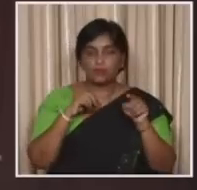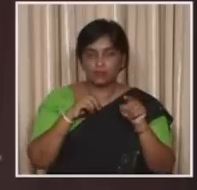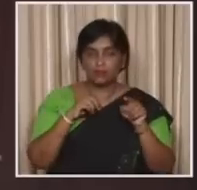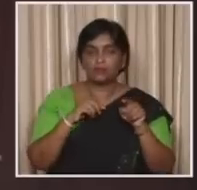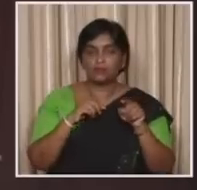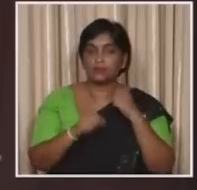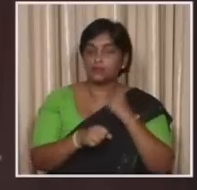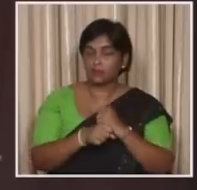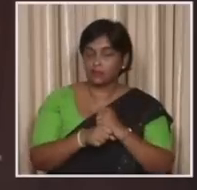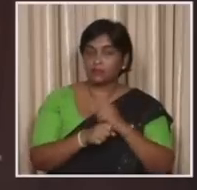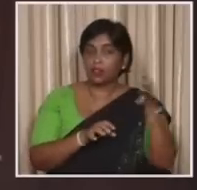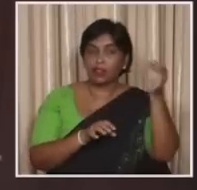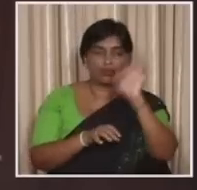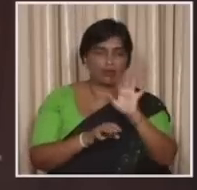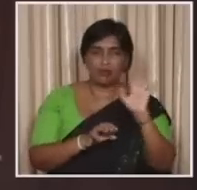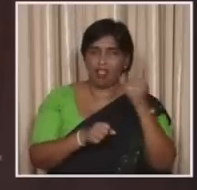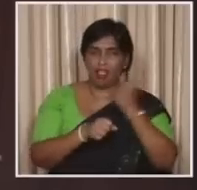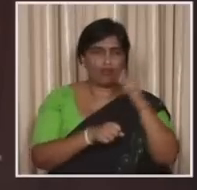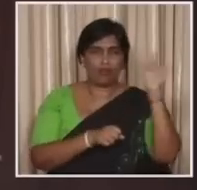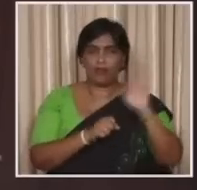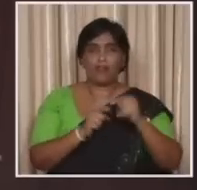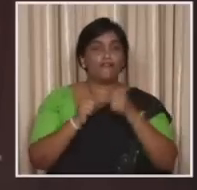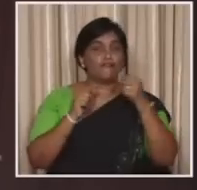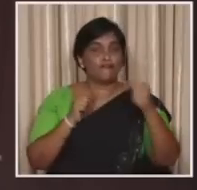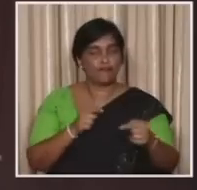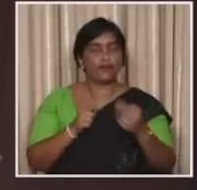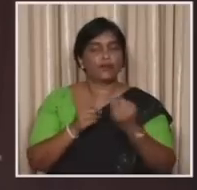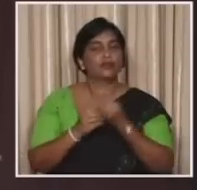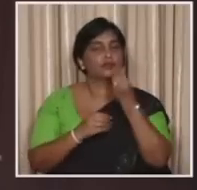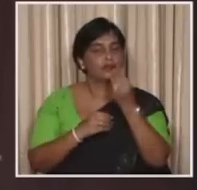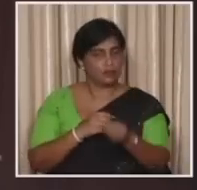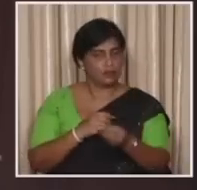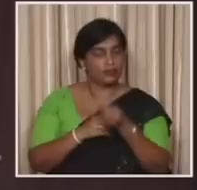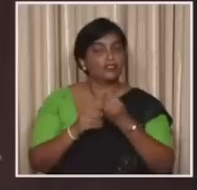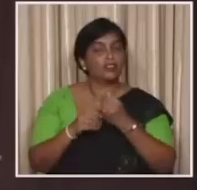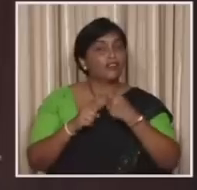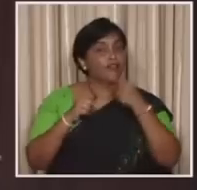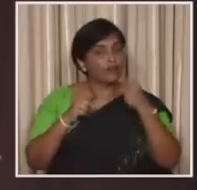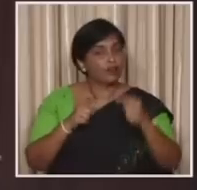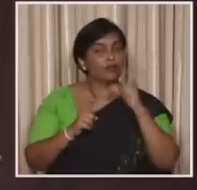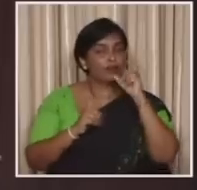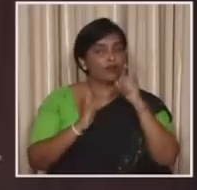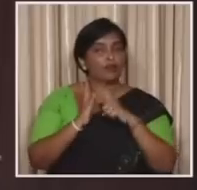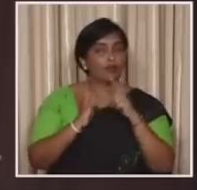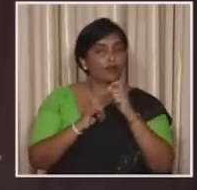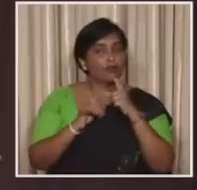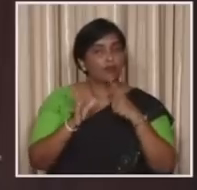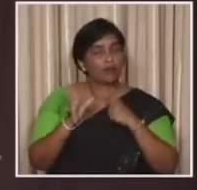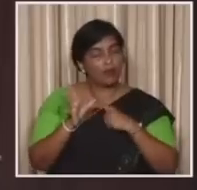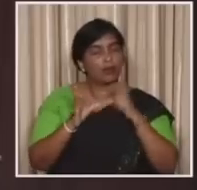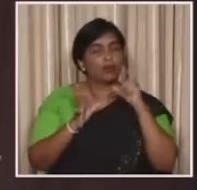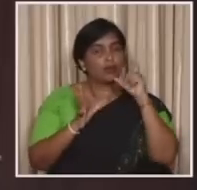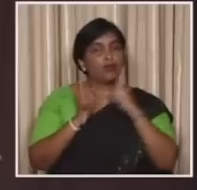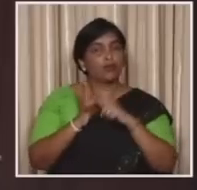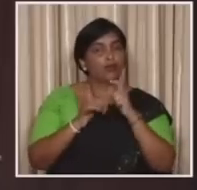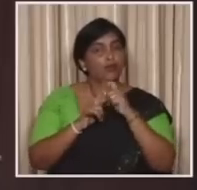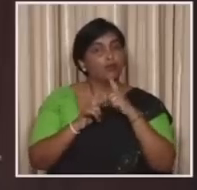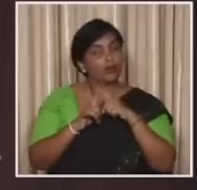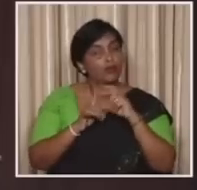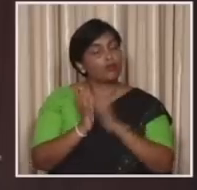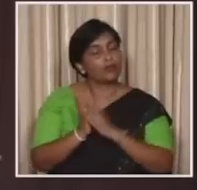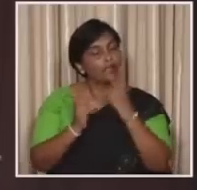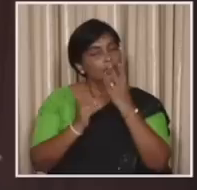මේ ආණ්ඩුවෙන් කවුරුත් දාන්න එපා. මේක විපක්ෂයට බාර දෙන්න. විපක්ෂයේ කෝප් කමිටුවේ කෝප කමිටුවේ දෙකම අපිට බාර දෙන්න. මොකද